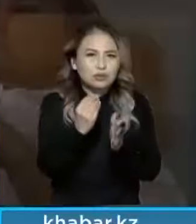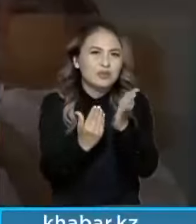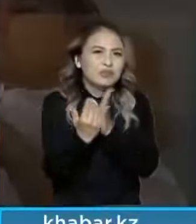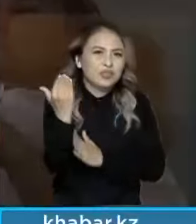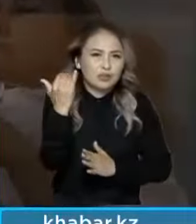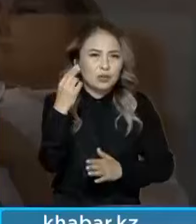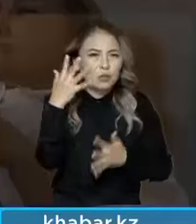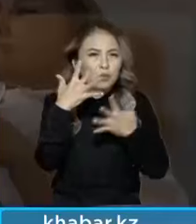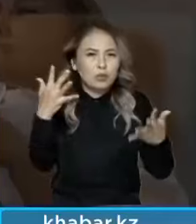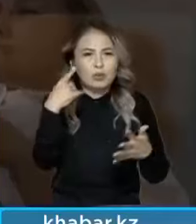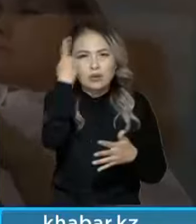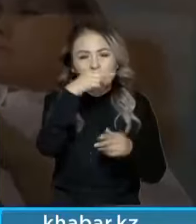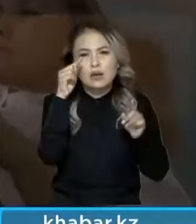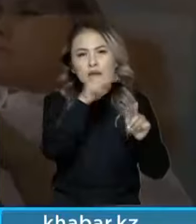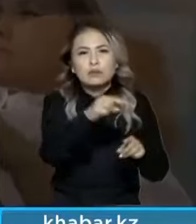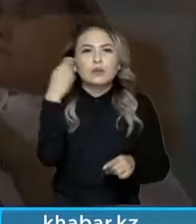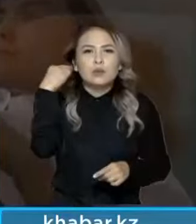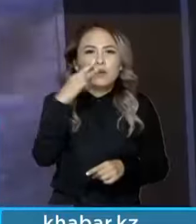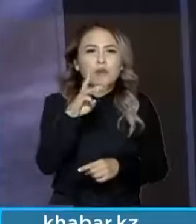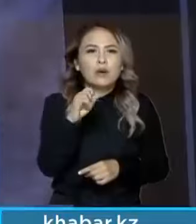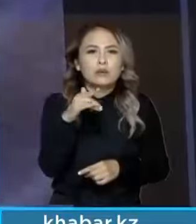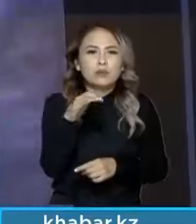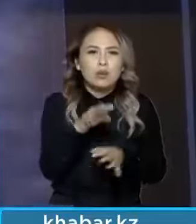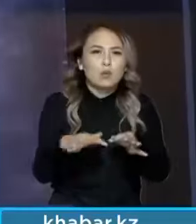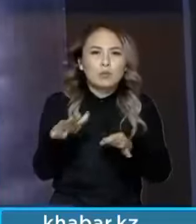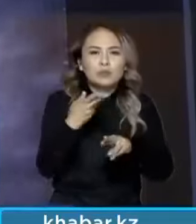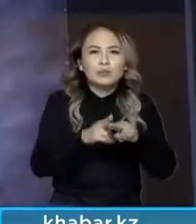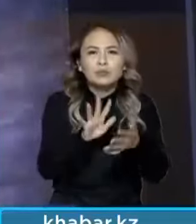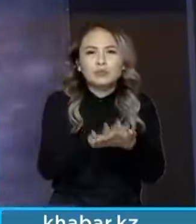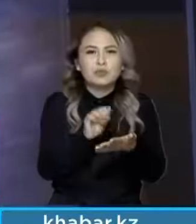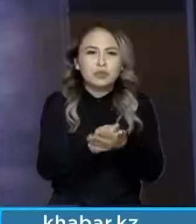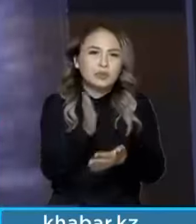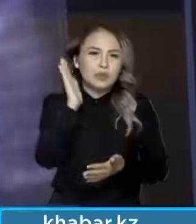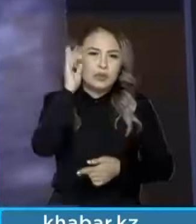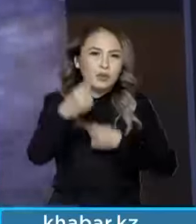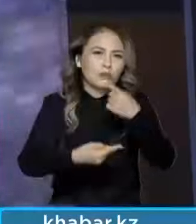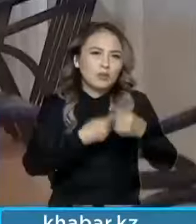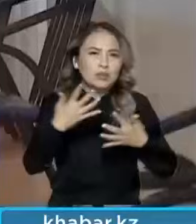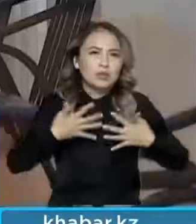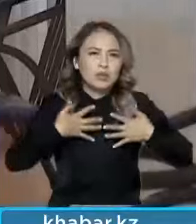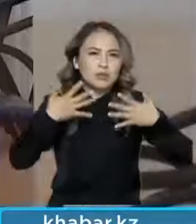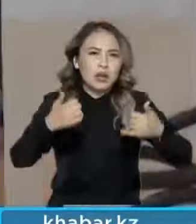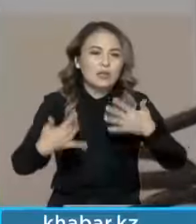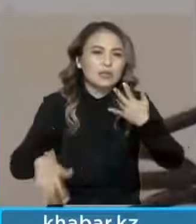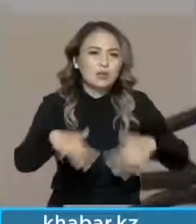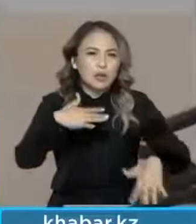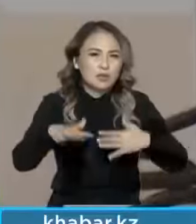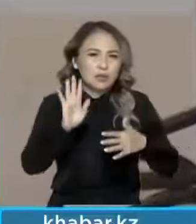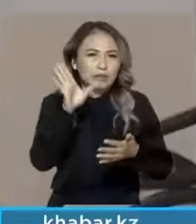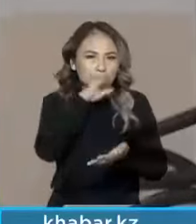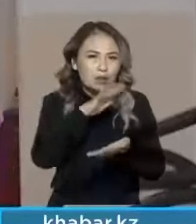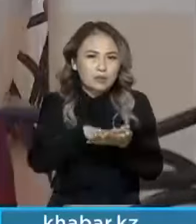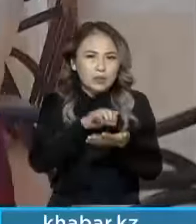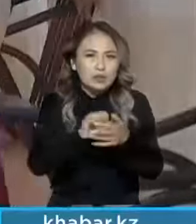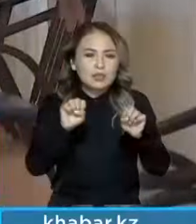жоғары. Әсіресе Түркістан мен Маңғыстау облыстарында. Оның салдары болашақта еліміздегі репродуктивті денсаулықтың әлсіреуіне алып